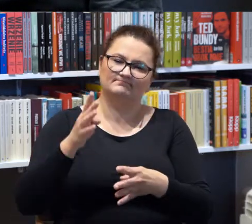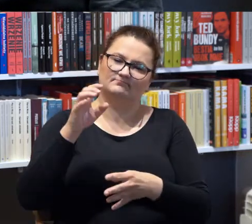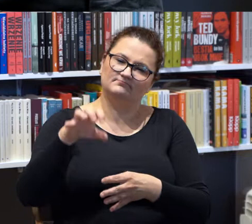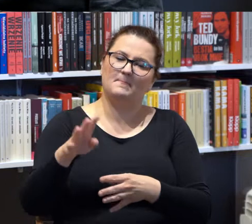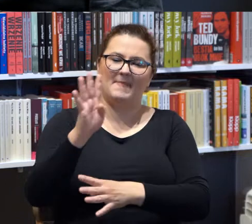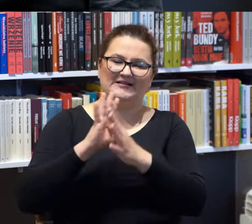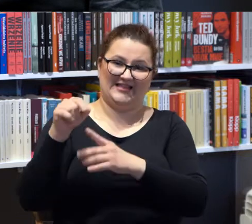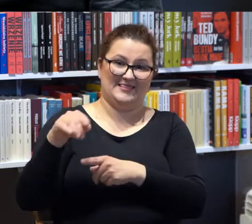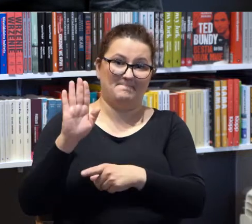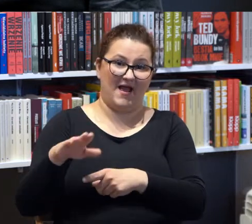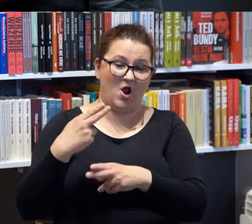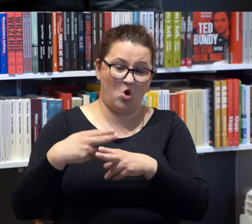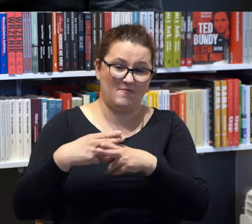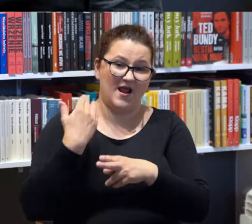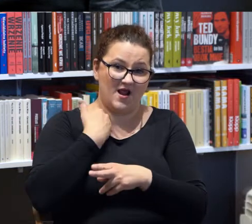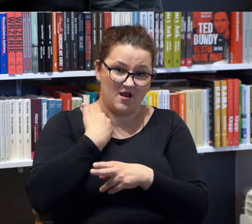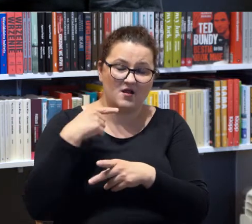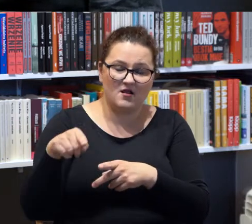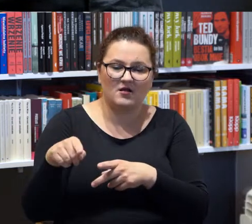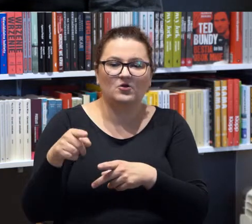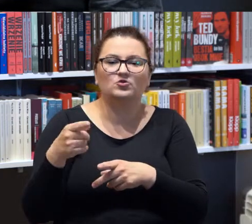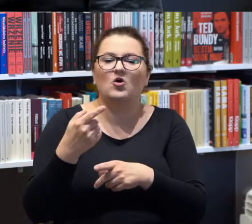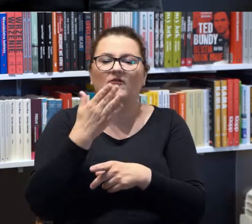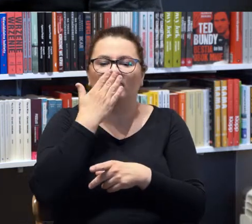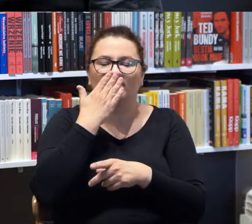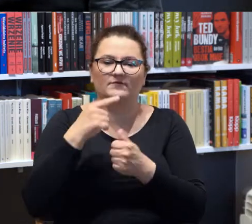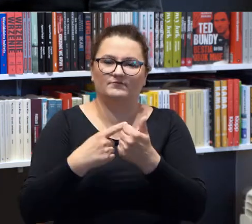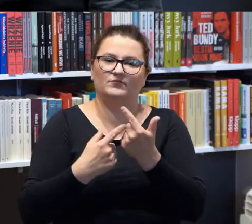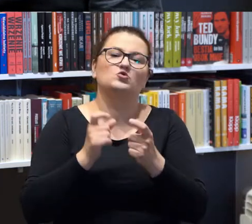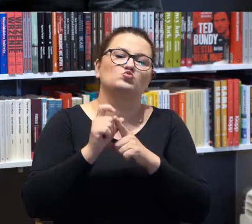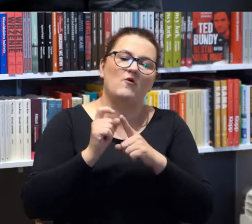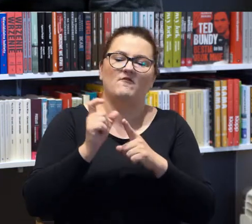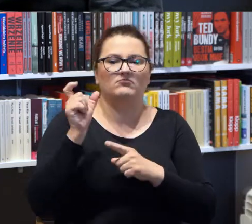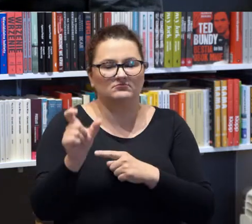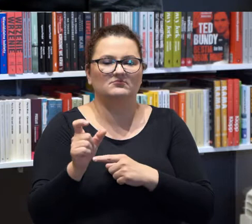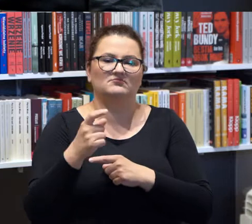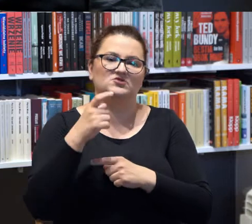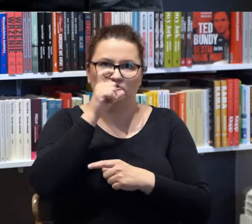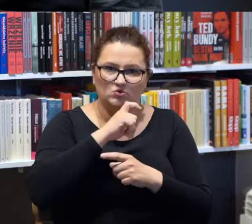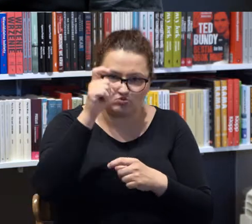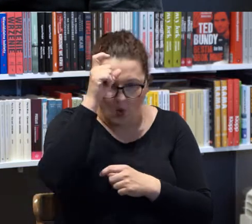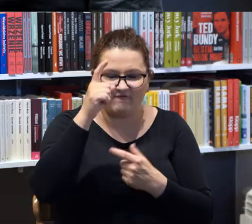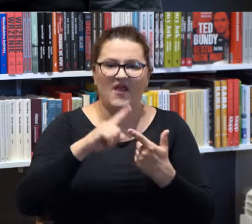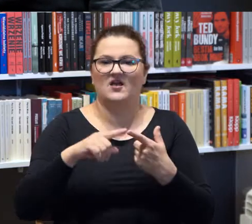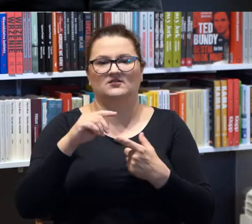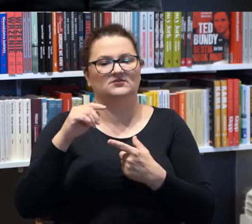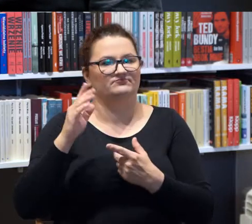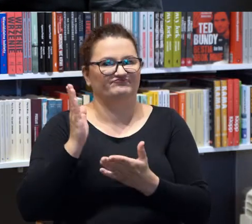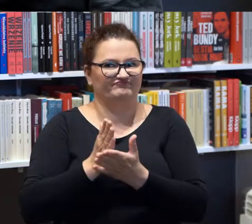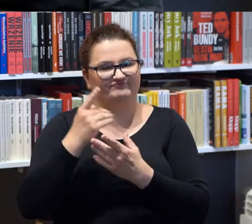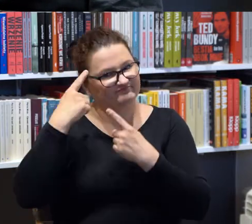w znacznej większości dryfowały właśnie w stronę używania takich określeń jak degenerat, zły człowiek, ktoś,